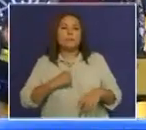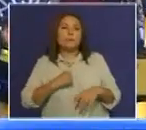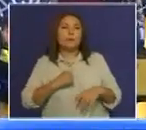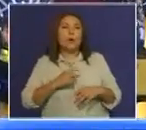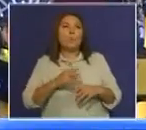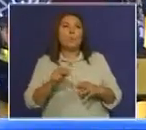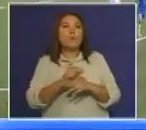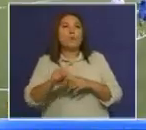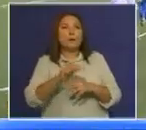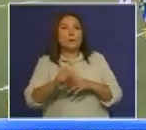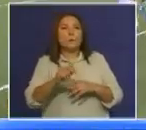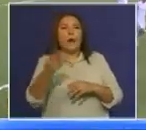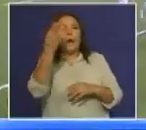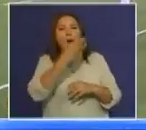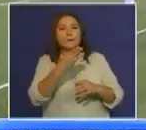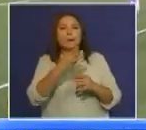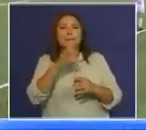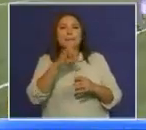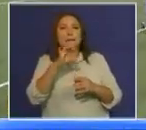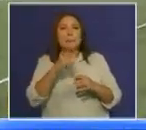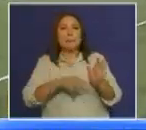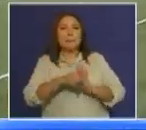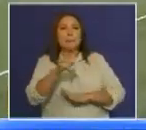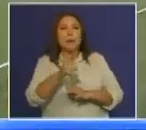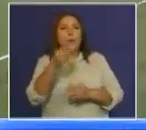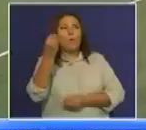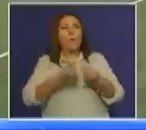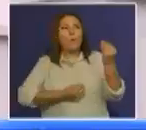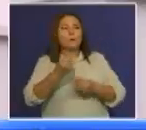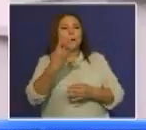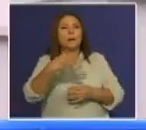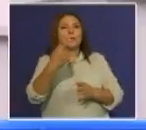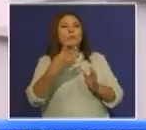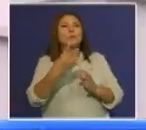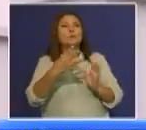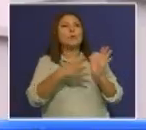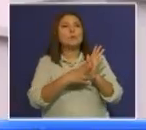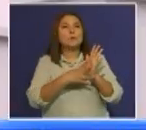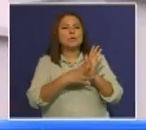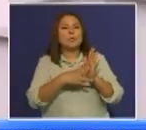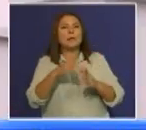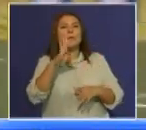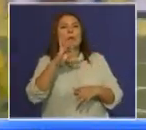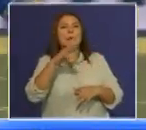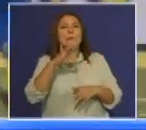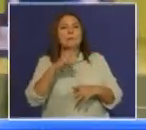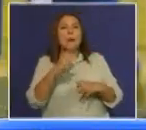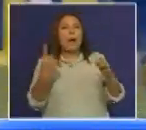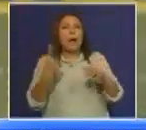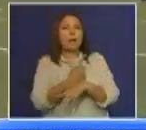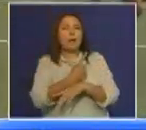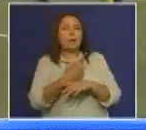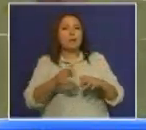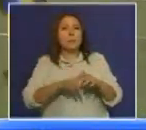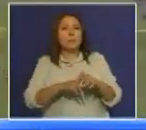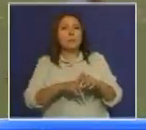бой үйретіп, ақтаулықтарды тықсырта бастады. Осылайша ойынның 49-шы минутында Владимир Седельников гол салып, Қыранды алға шығарды. Ал